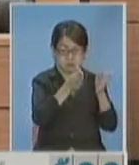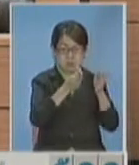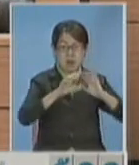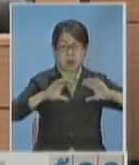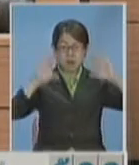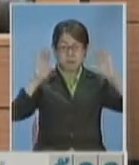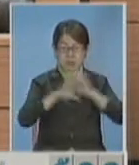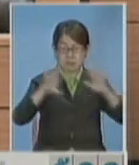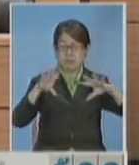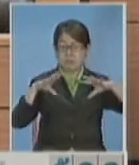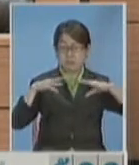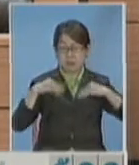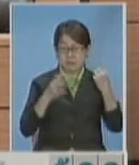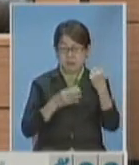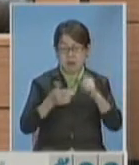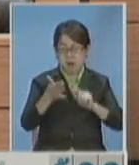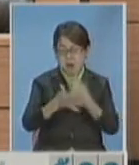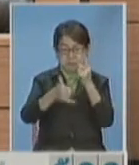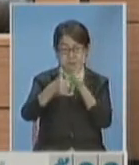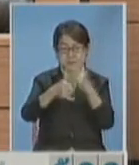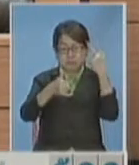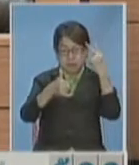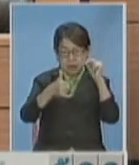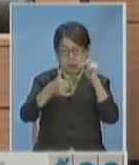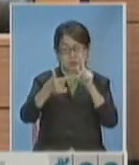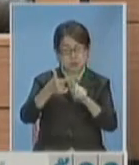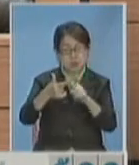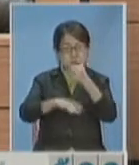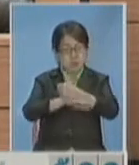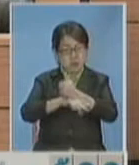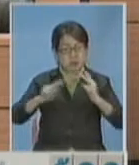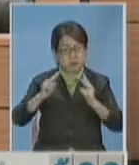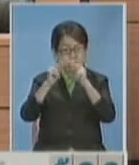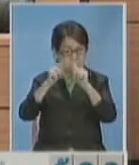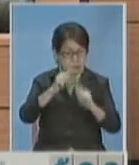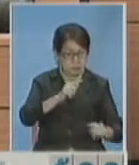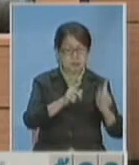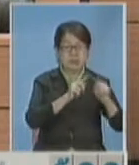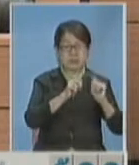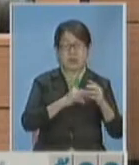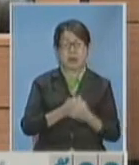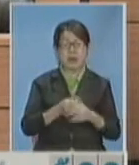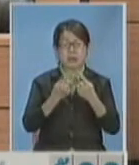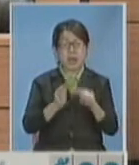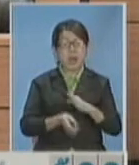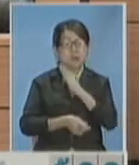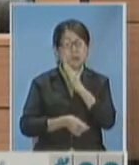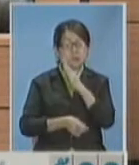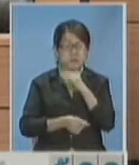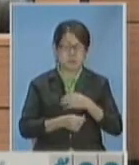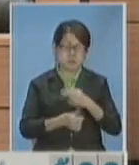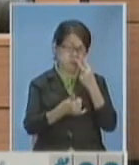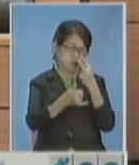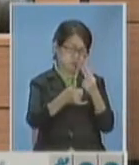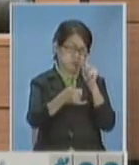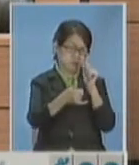าลตั้งแต่นายกรัฐมนตรีลงไปจนกระทั่งถึงรัฐมนตรีทุกคนแต่ถ้าสมมติว่าเกิดความไม่ชอบมา